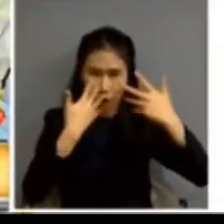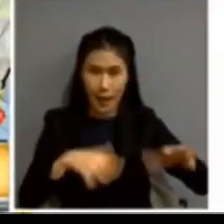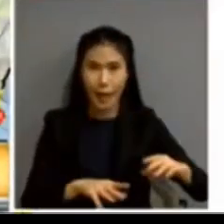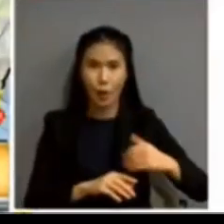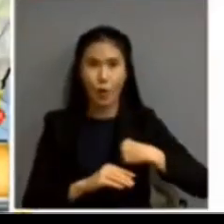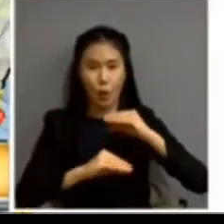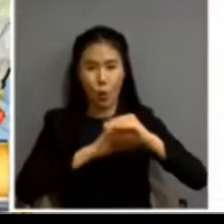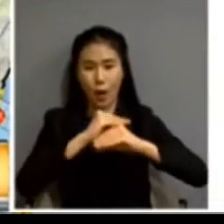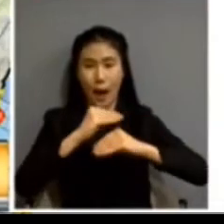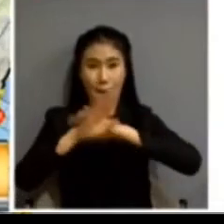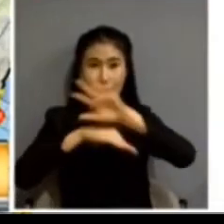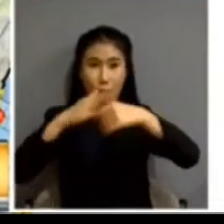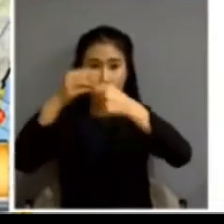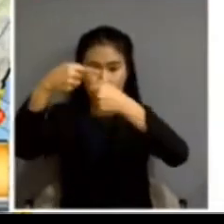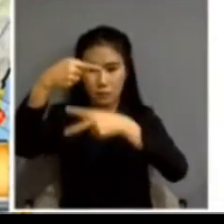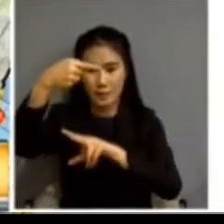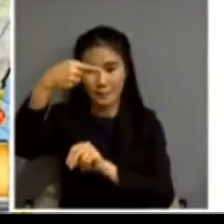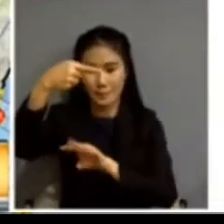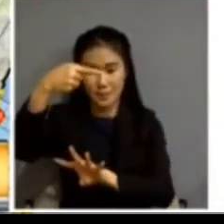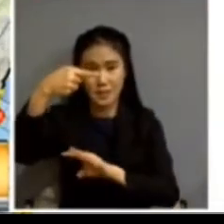ครงการระยะทาง